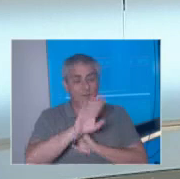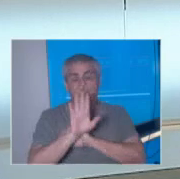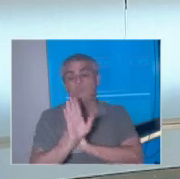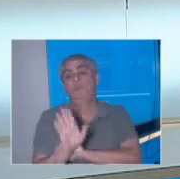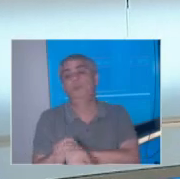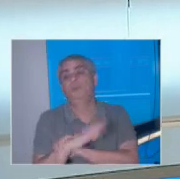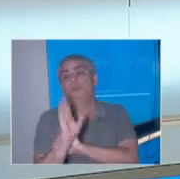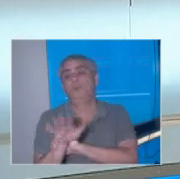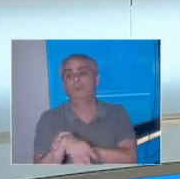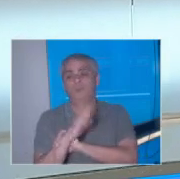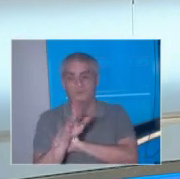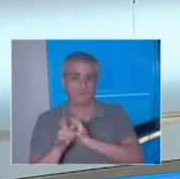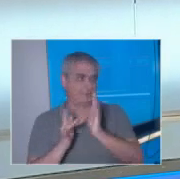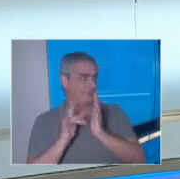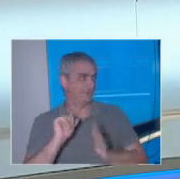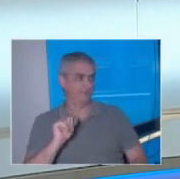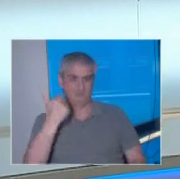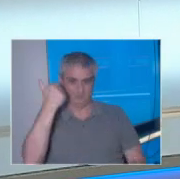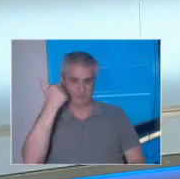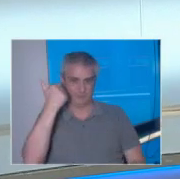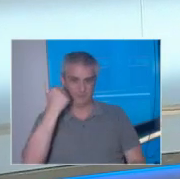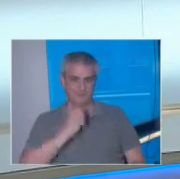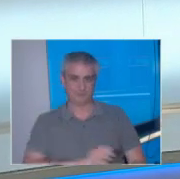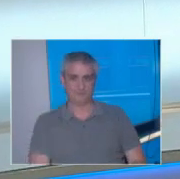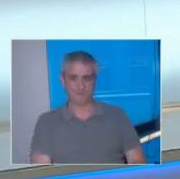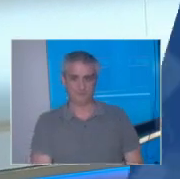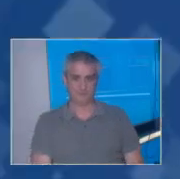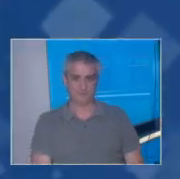במליאה. במקום הראשון, חברת הכנסת מיכל שיר.